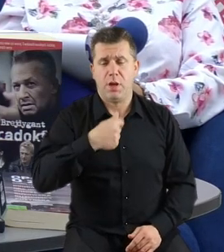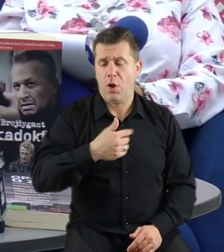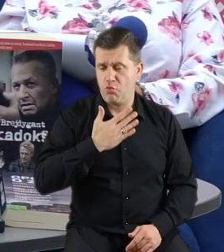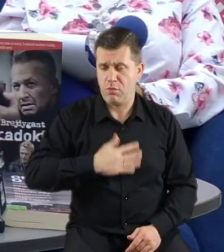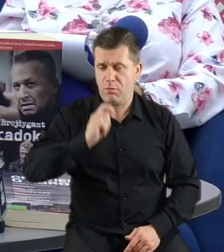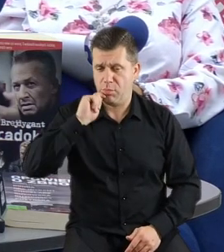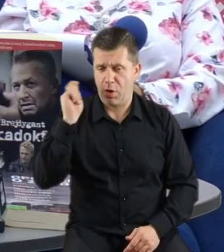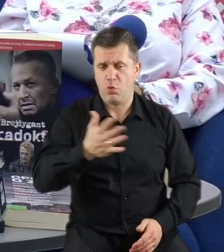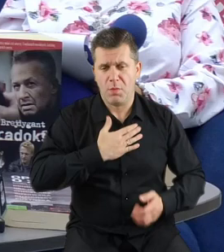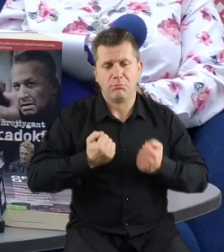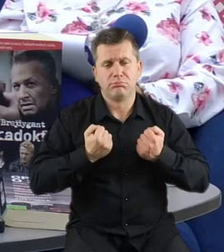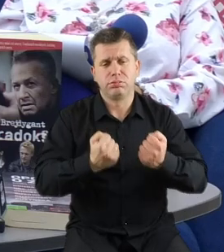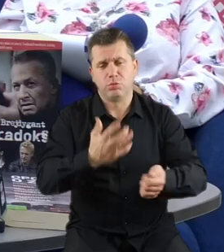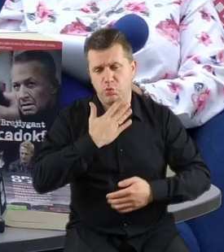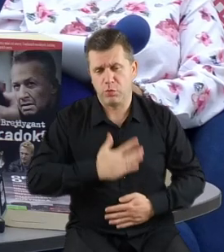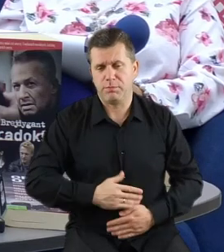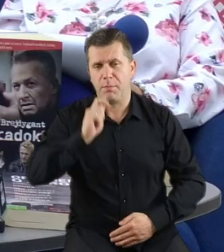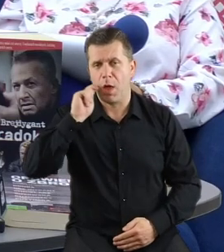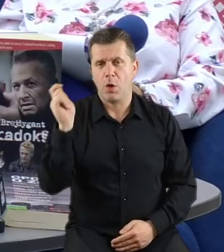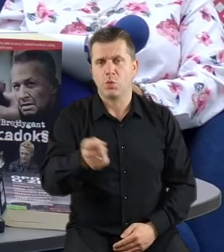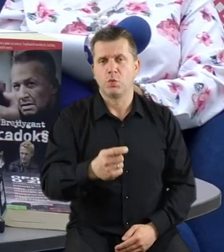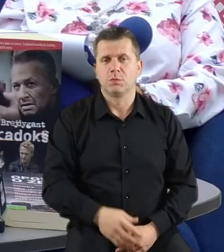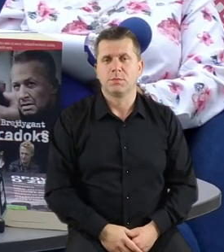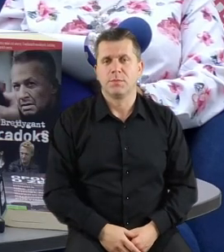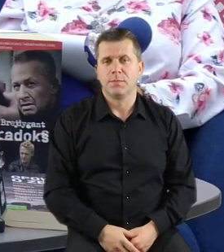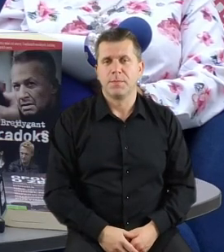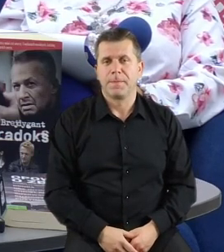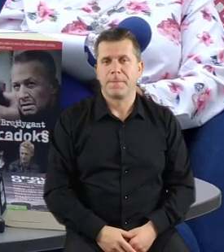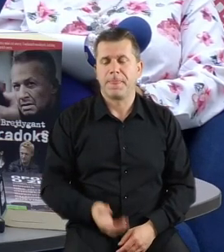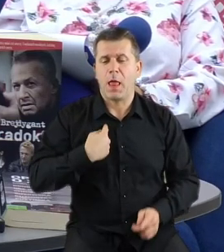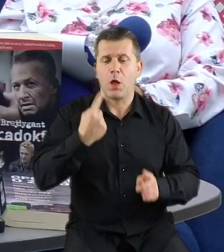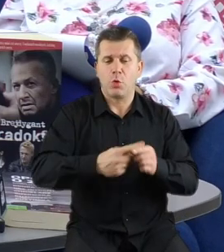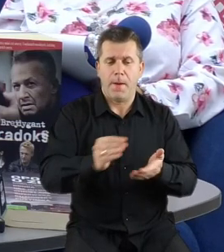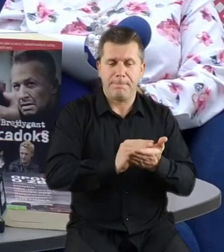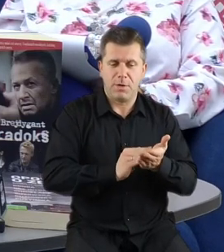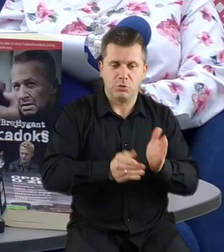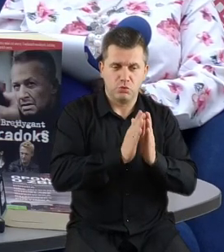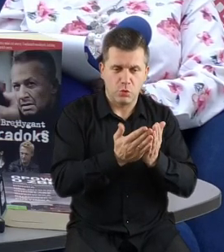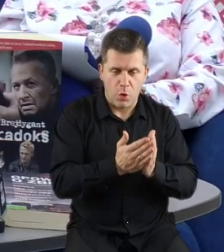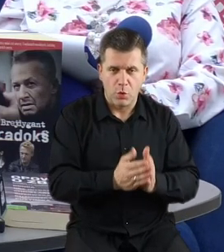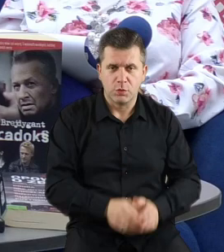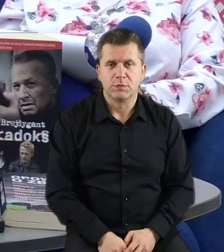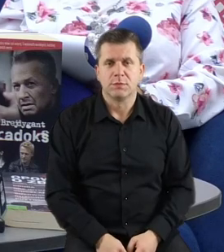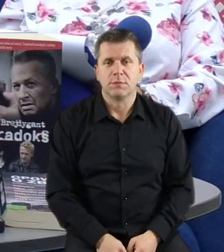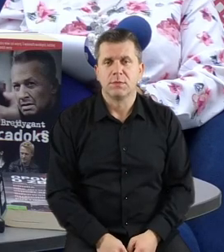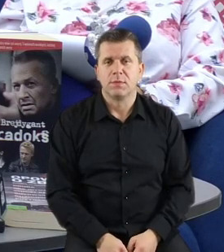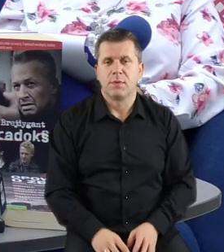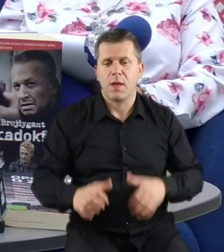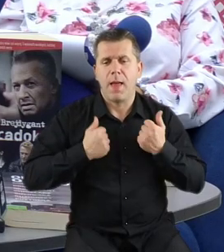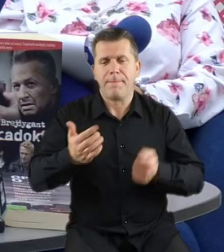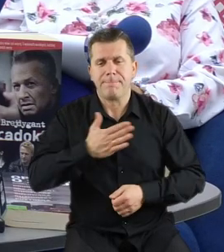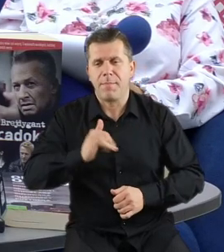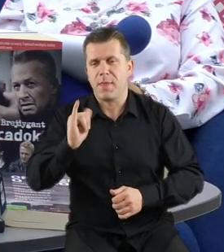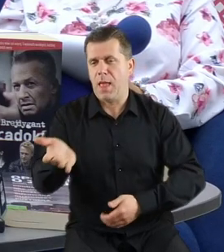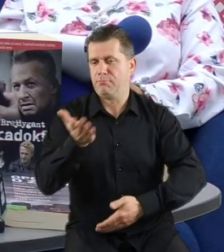No. Po prostu ja lubię podróżować. Ja w ogóle trochę piszę książki, żeby